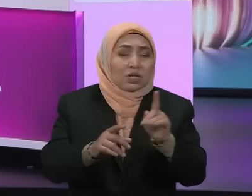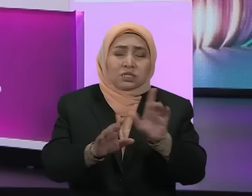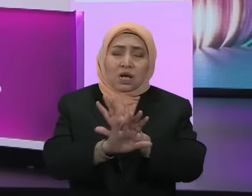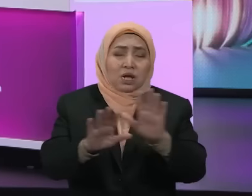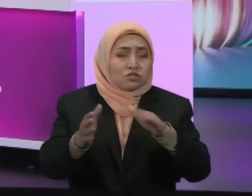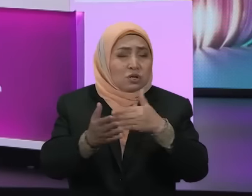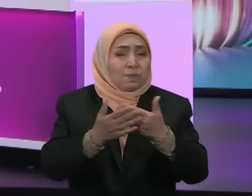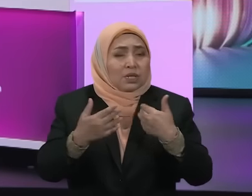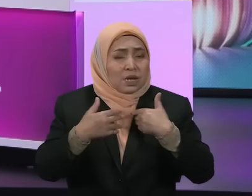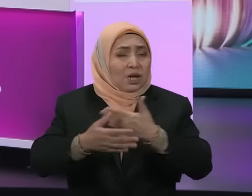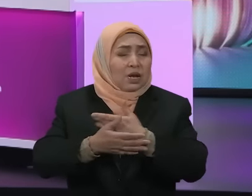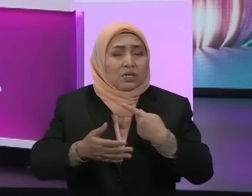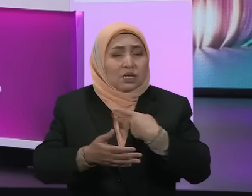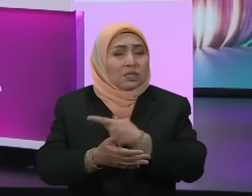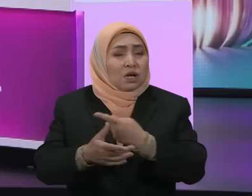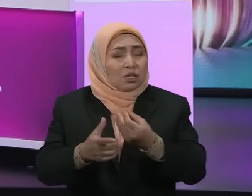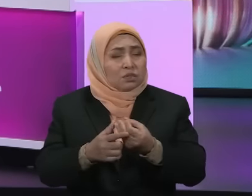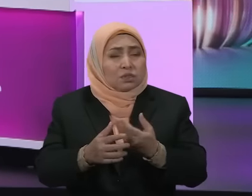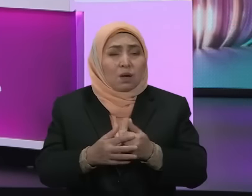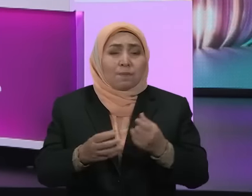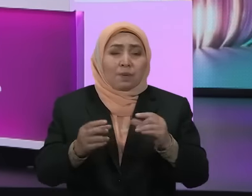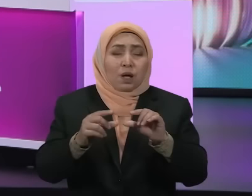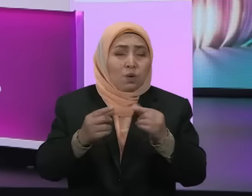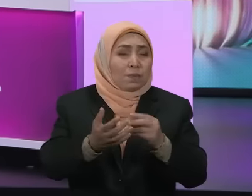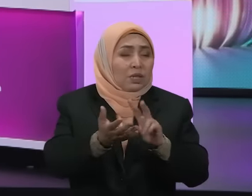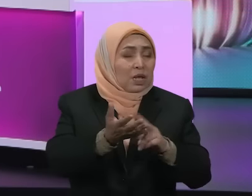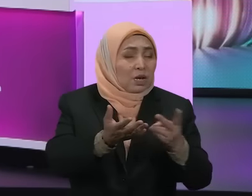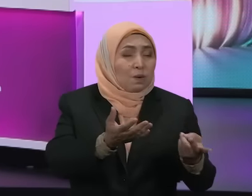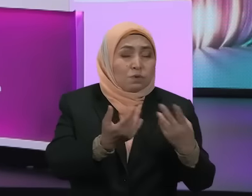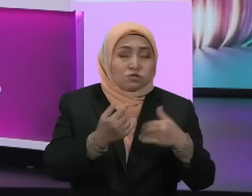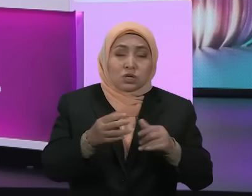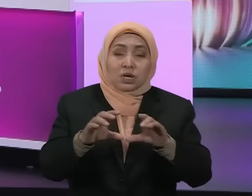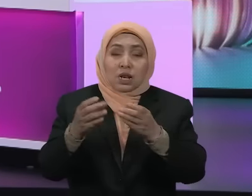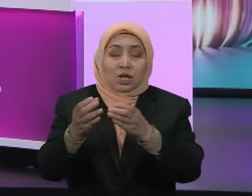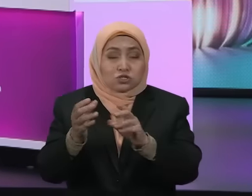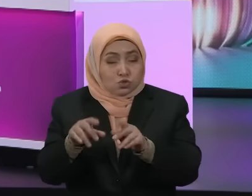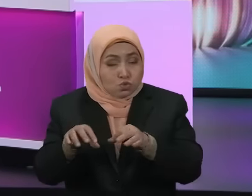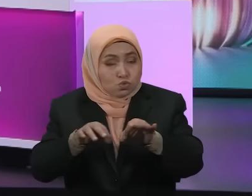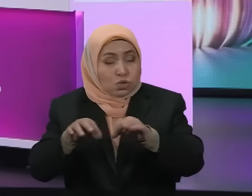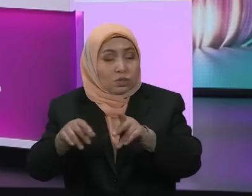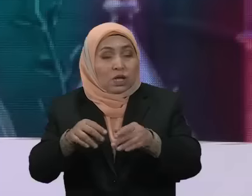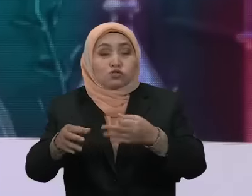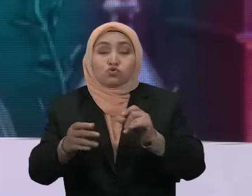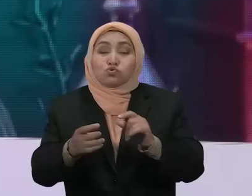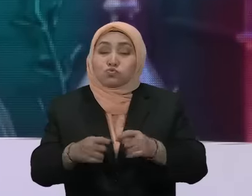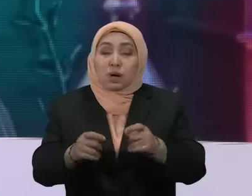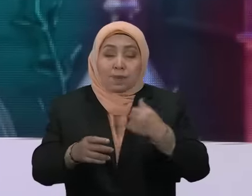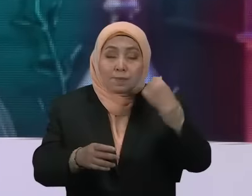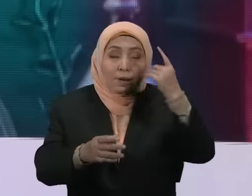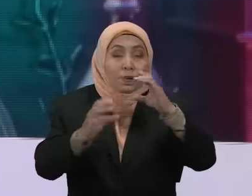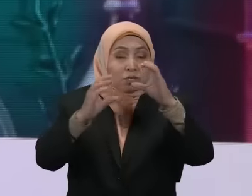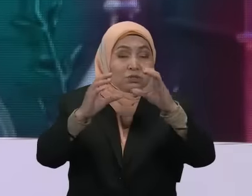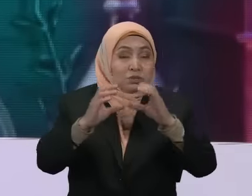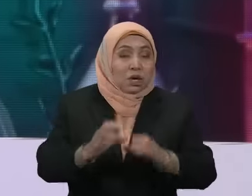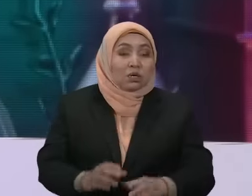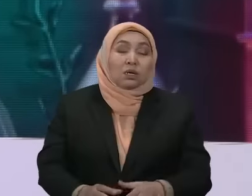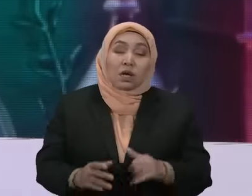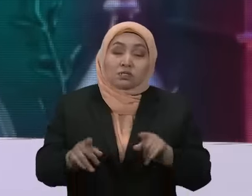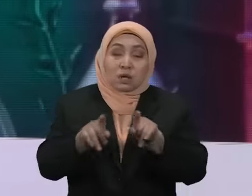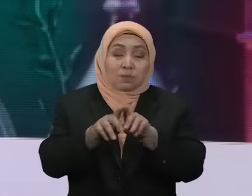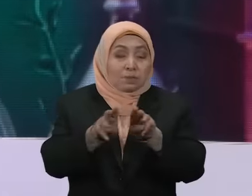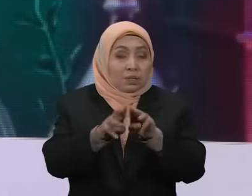ada anak kita ke usahanya kumpulan-kumpulan tadabbur ke kelas tafsir, kelas Quran ke, yang cuba memahami kaedah yang